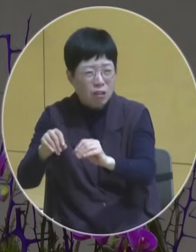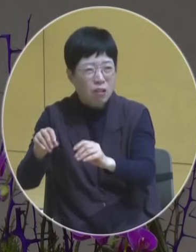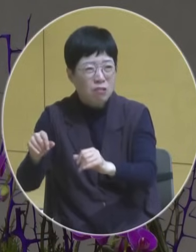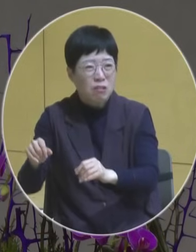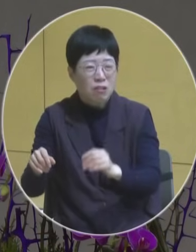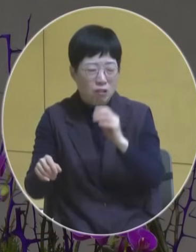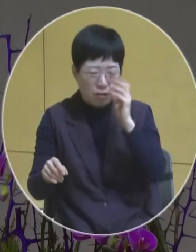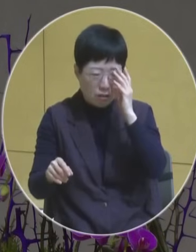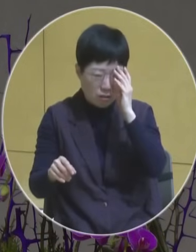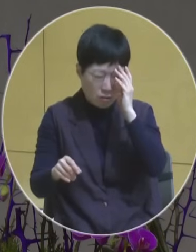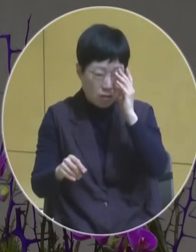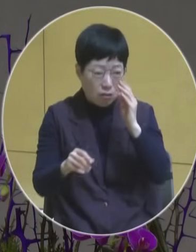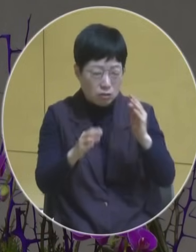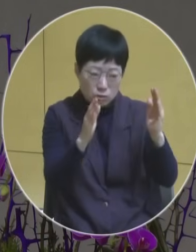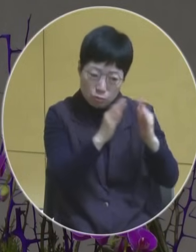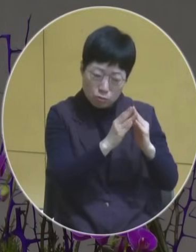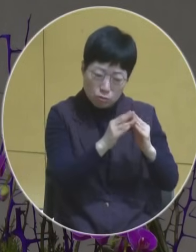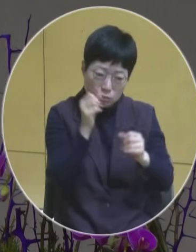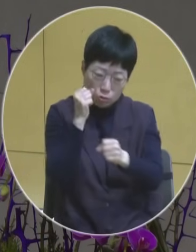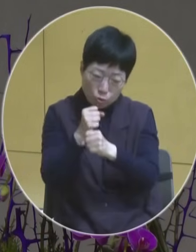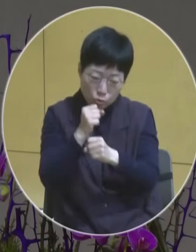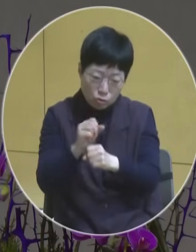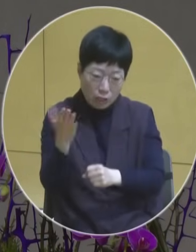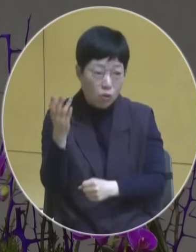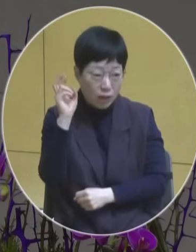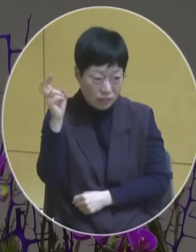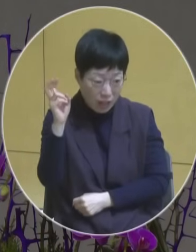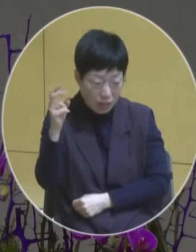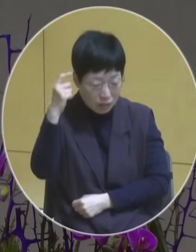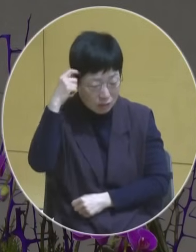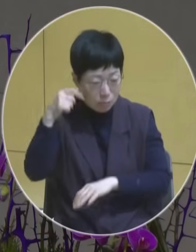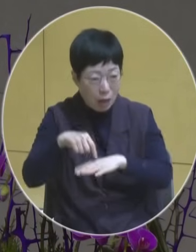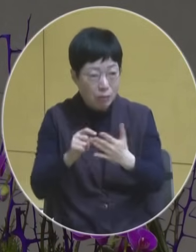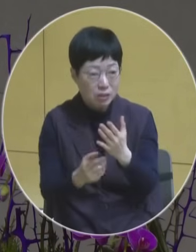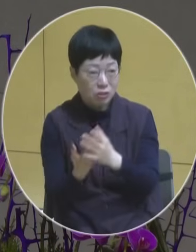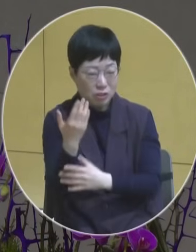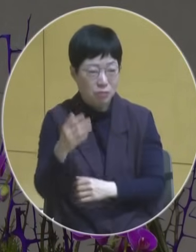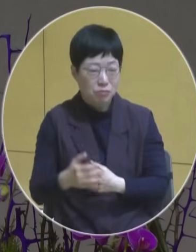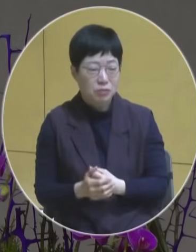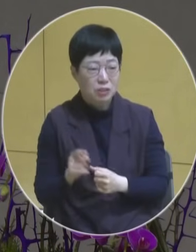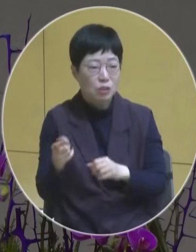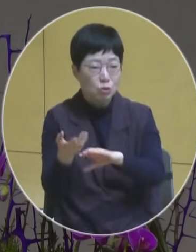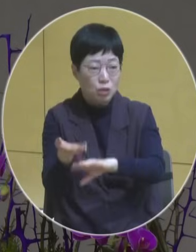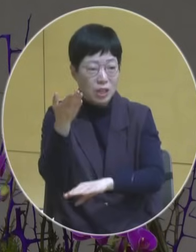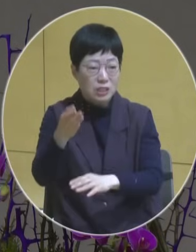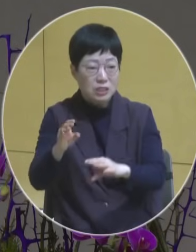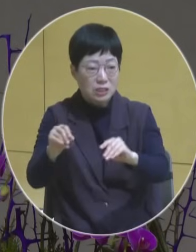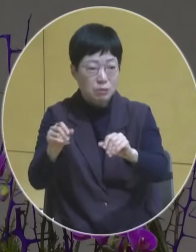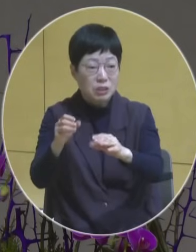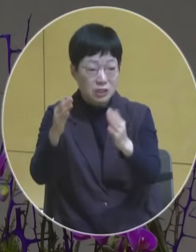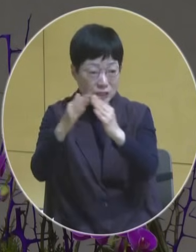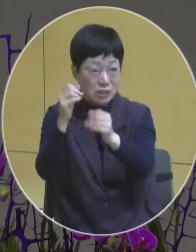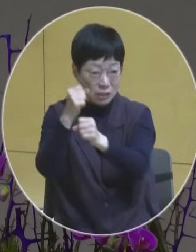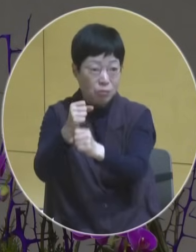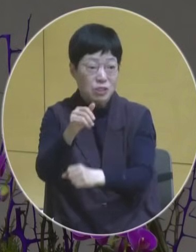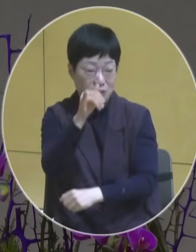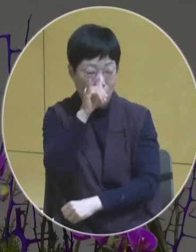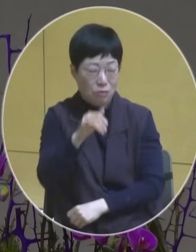단단해서 여기 집을 지어도 될 것 같은 그런 마음들이 많이 들기 때문에 그 위에 집을 짓는 사람도